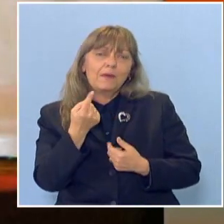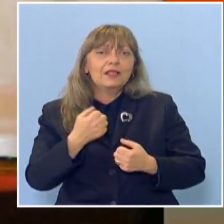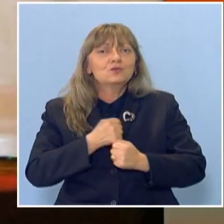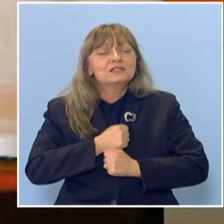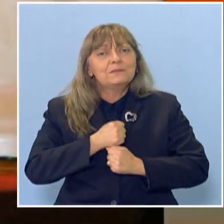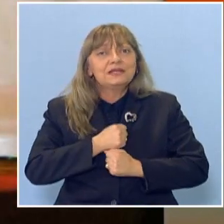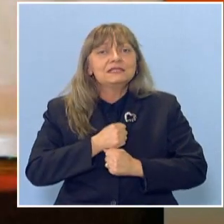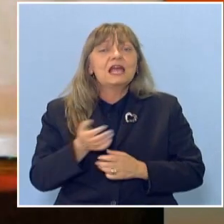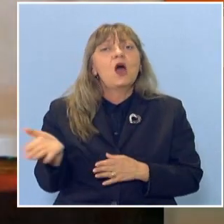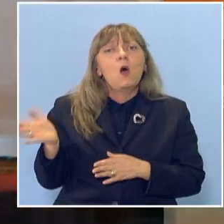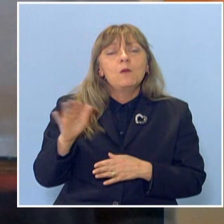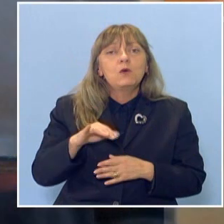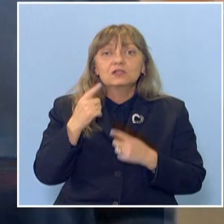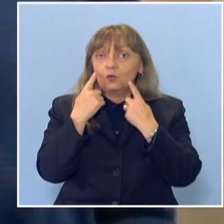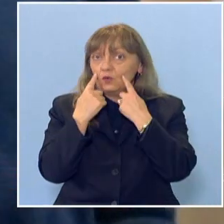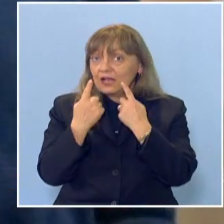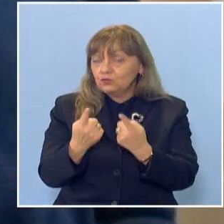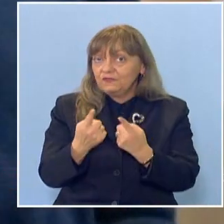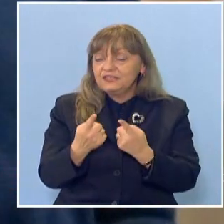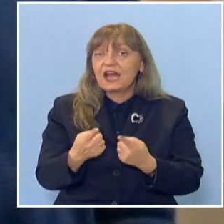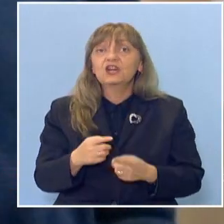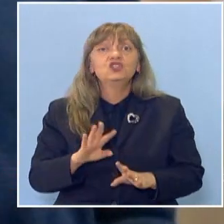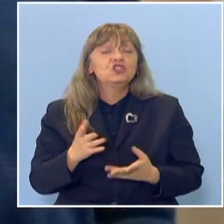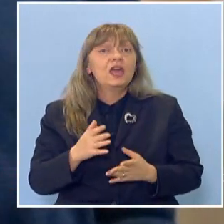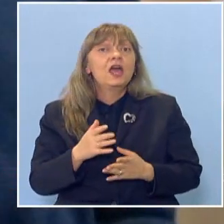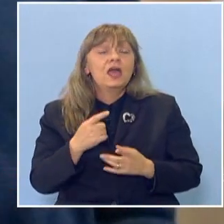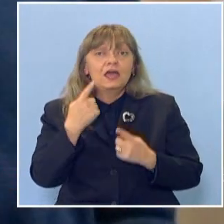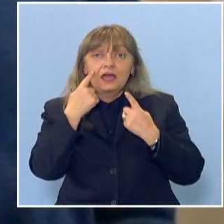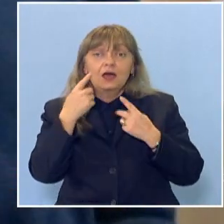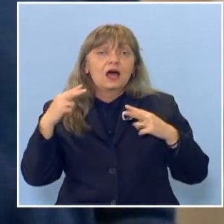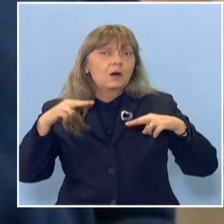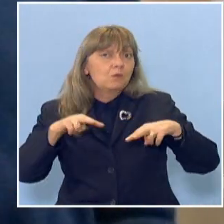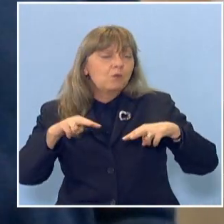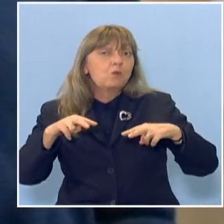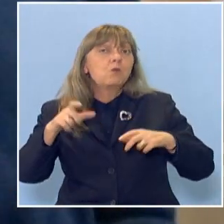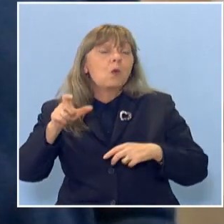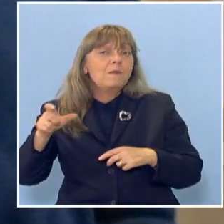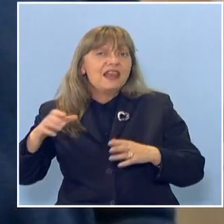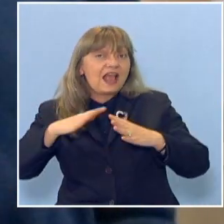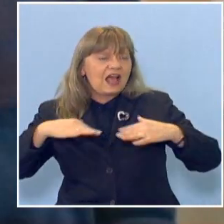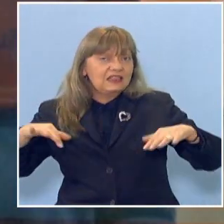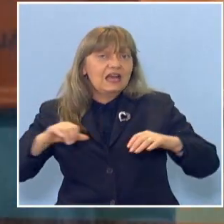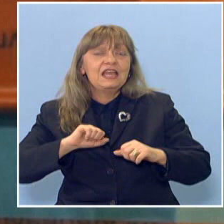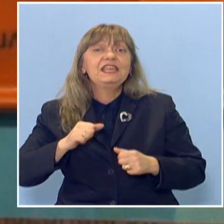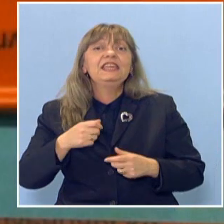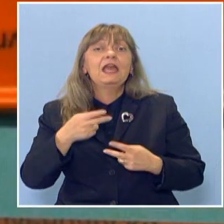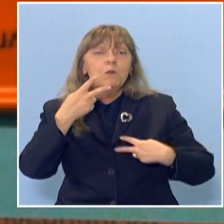но после, когато видях, че заинтригувах и публиката, и журито, и се почувствах